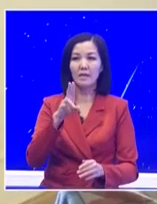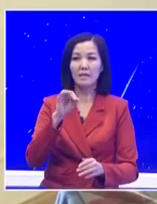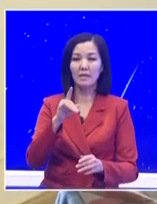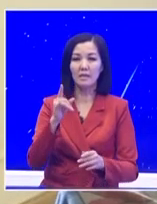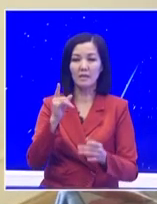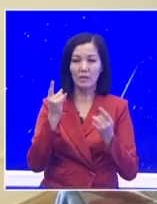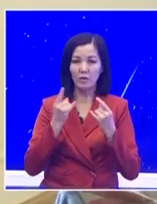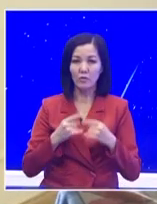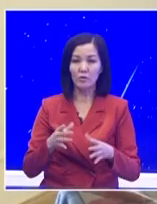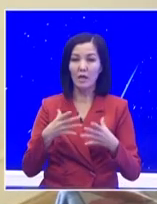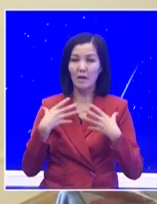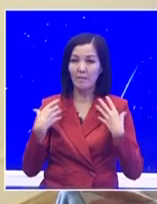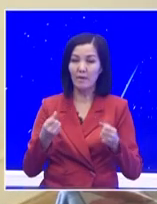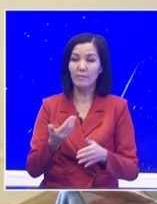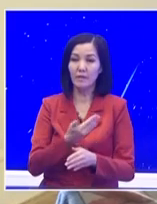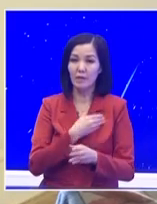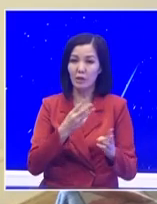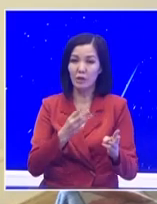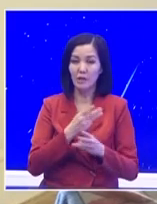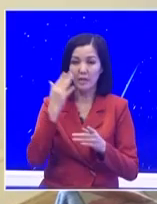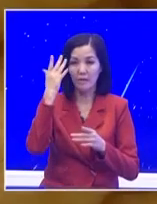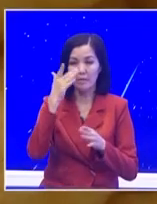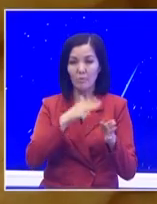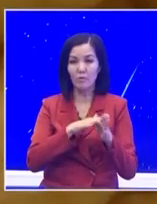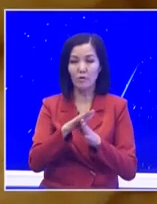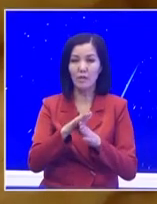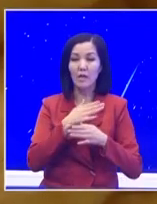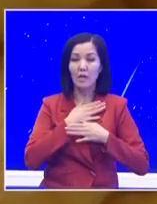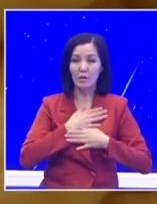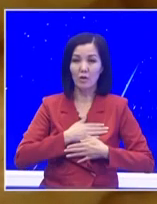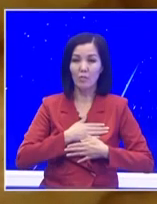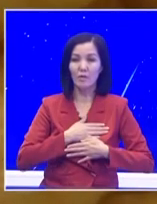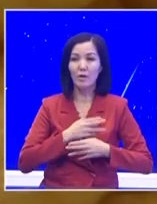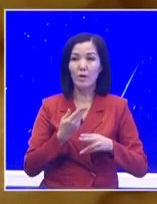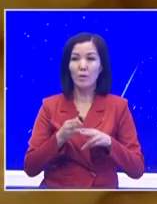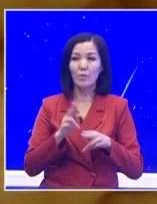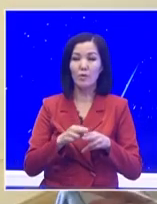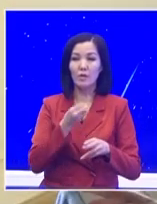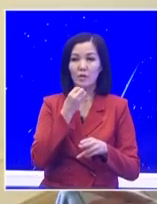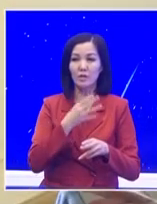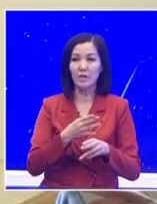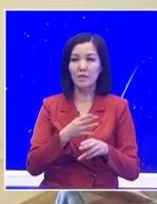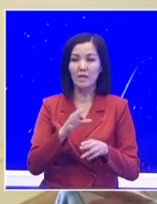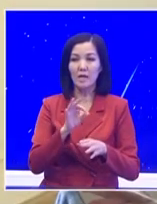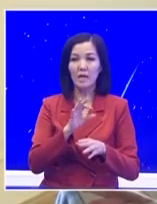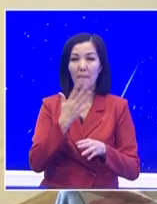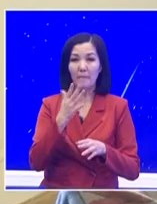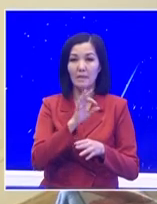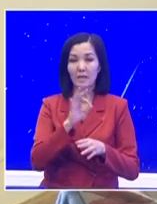есен жаным қалса дедім, сол тілеуімді Алла тағалам берді. Аллаға шүкіршілік. Өте жақсы, ақылды, беспен оқып